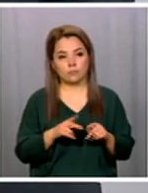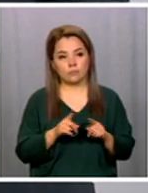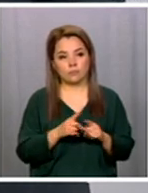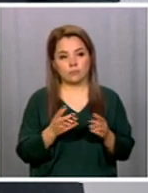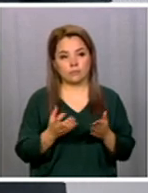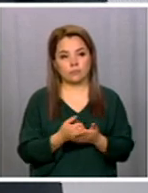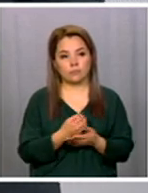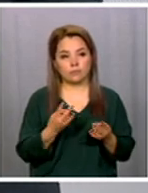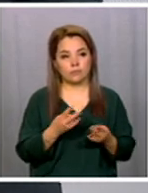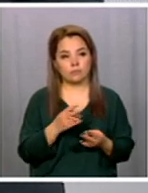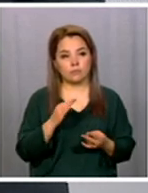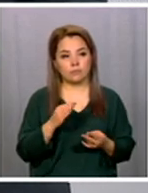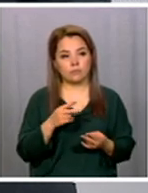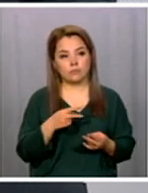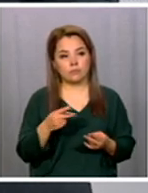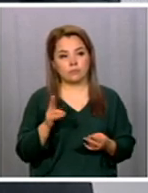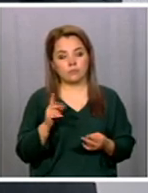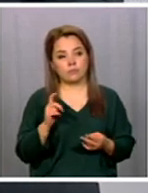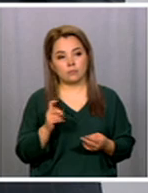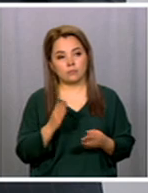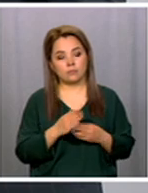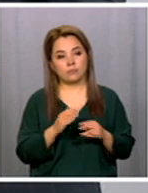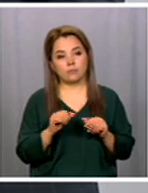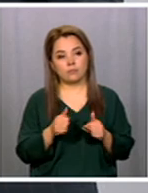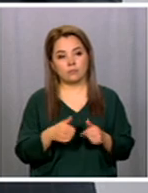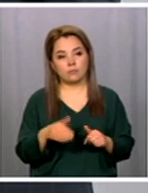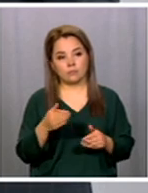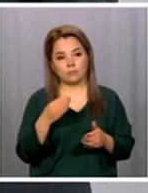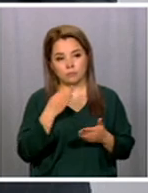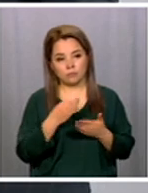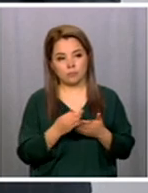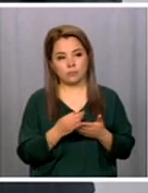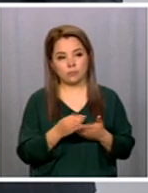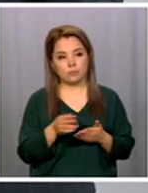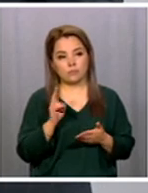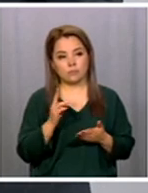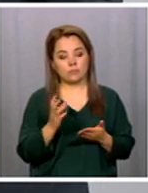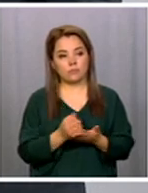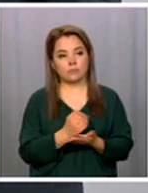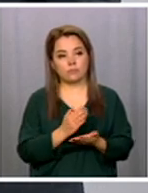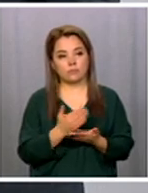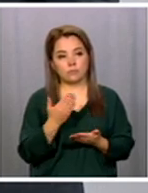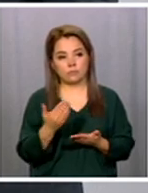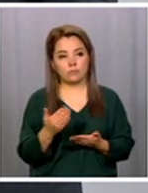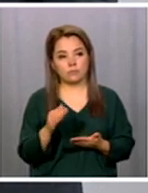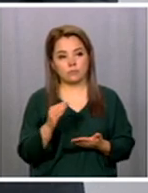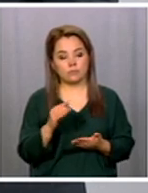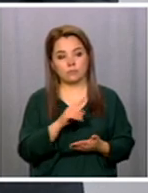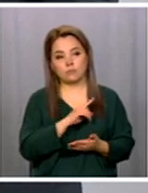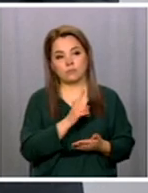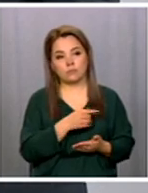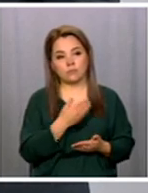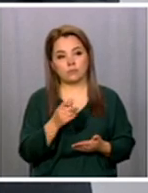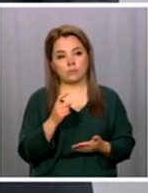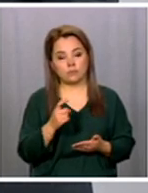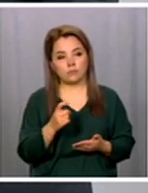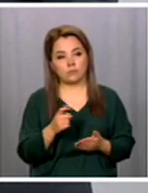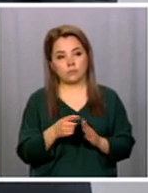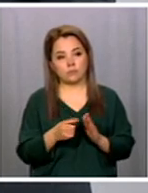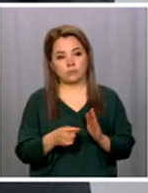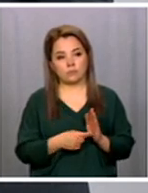үшін f тең kx формуласынан k-ны табатын болсақ, f күшті бөлеміз x-қа.